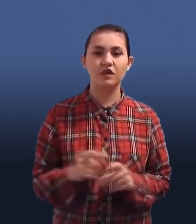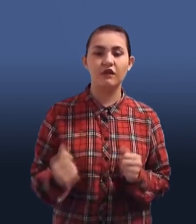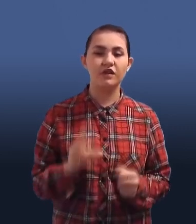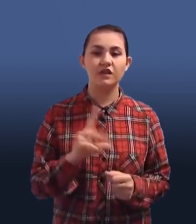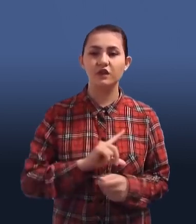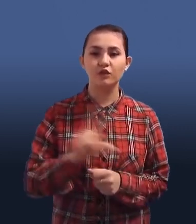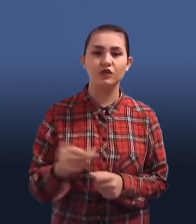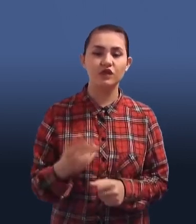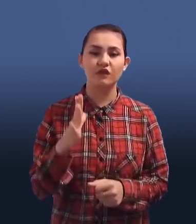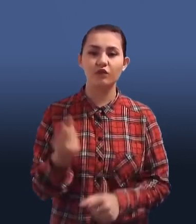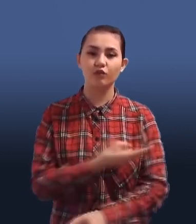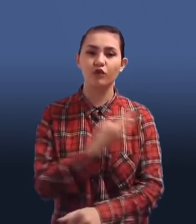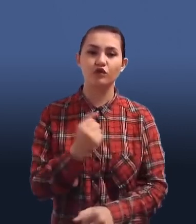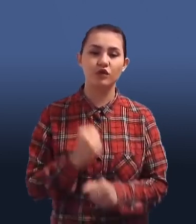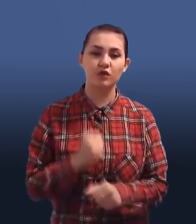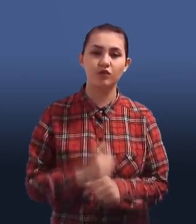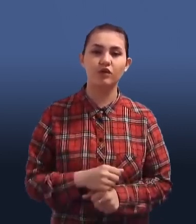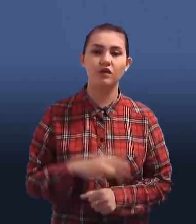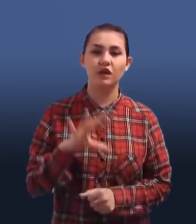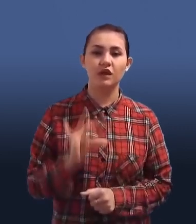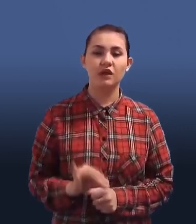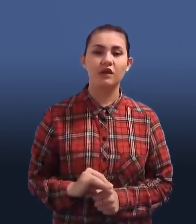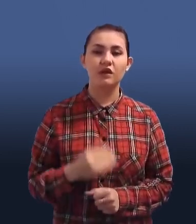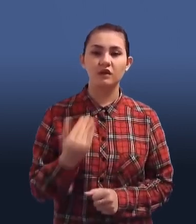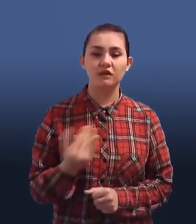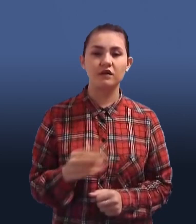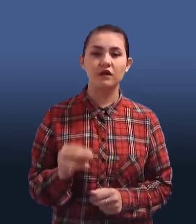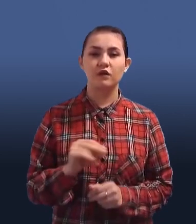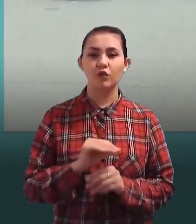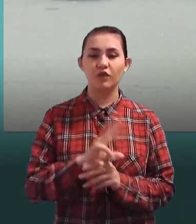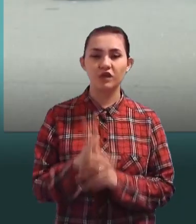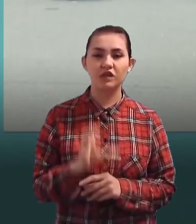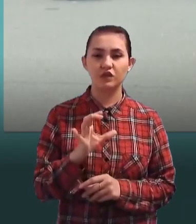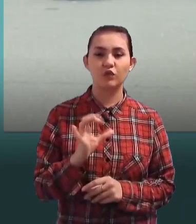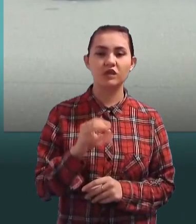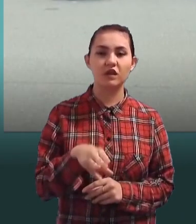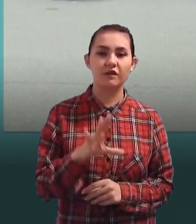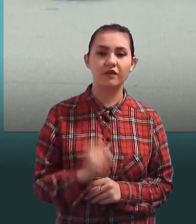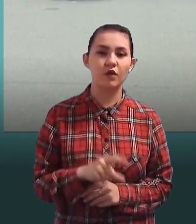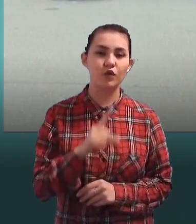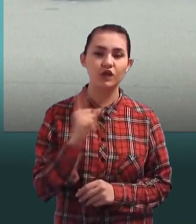Польшу работать. И обновление подвижного состава должно происходить. Только так.